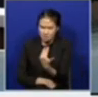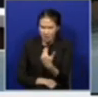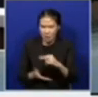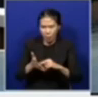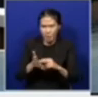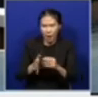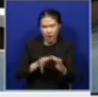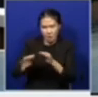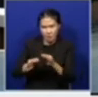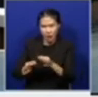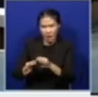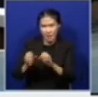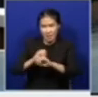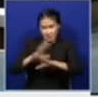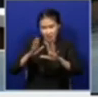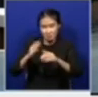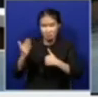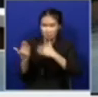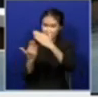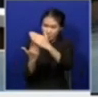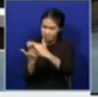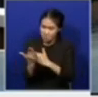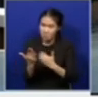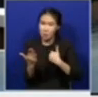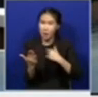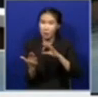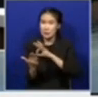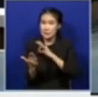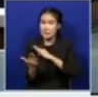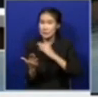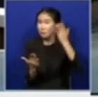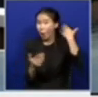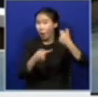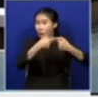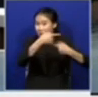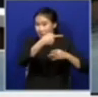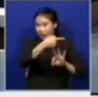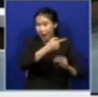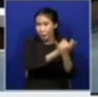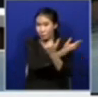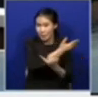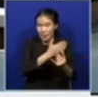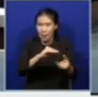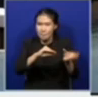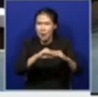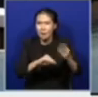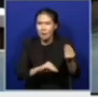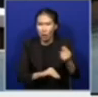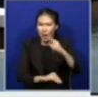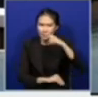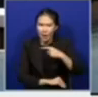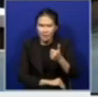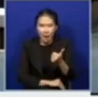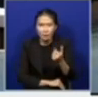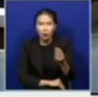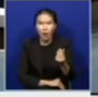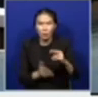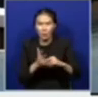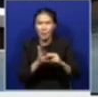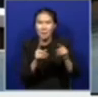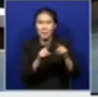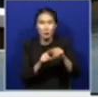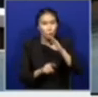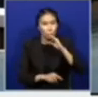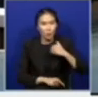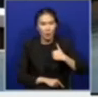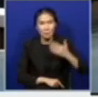การศึกษาการเข้าร่วมความตกลง CPTPP นี้ได้เขียนไว้ชัดหรือเปล่าคะว่าสิทธิประโยชน์ทางภาษีที่ไทยจะ